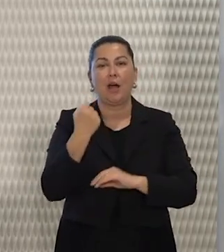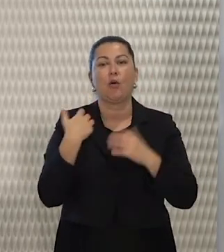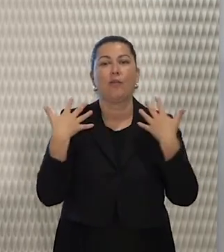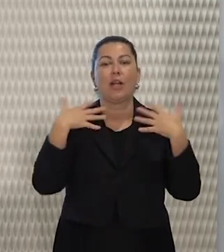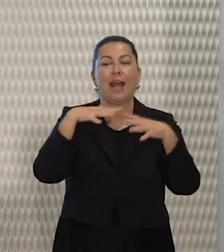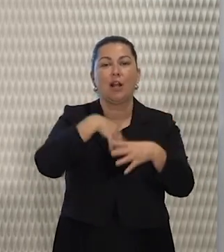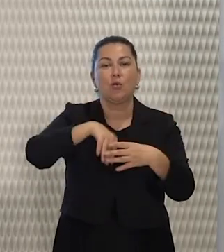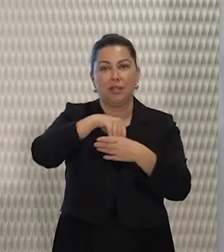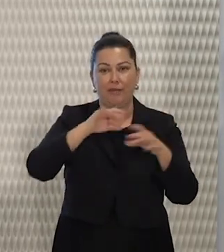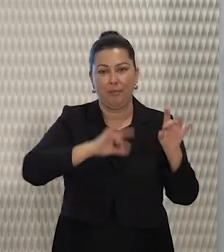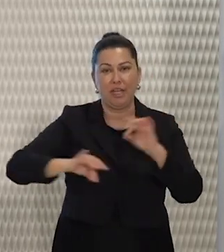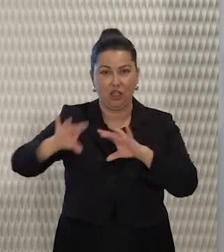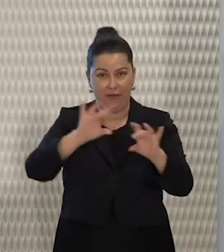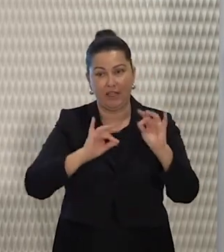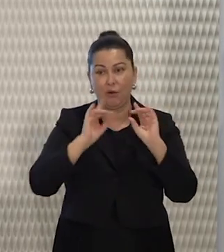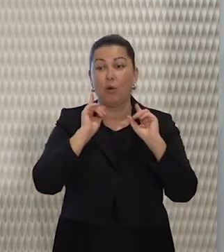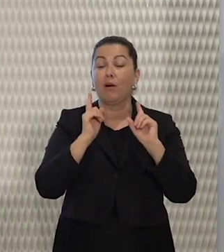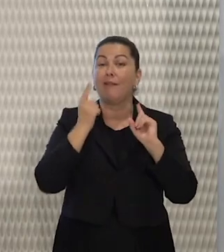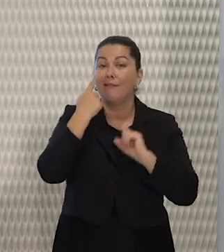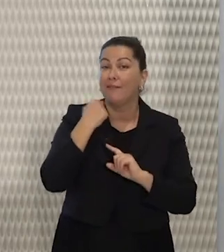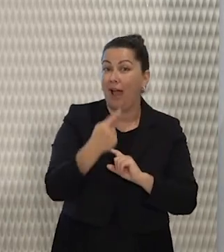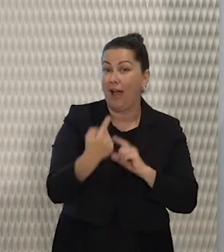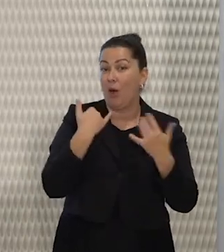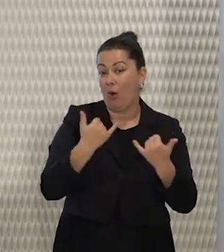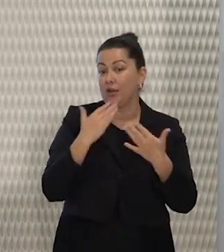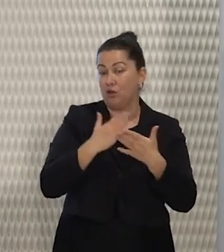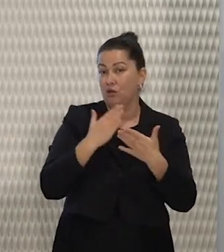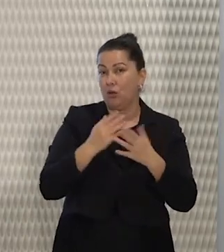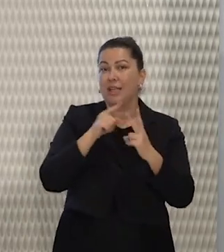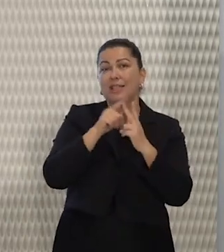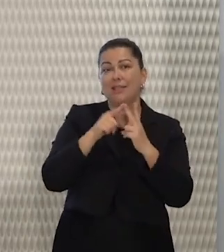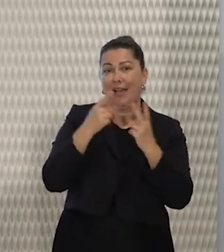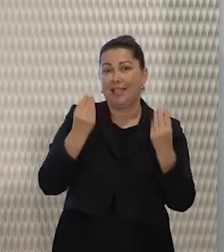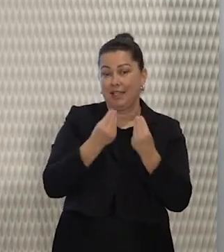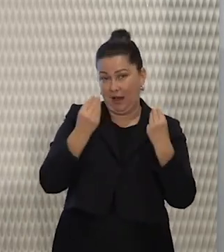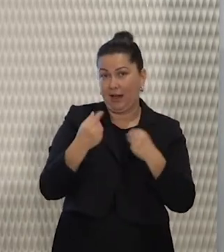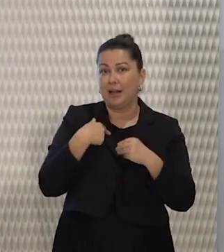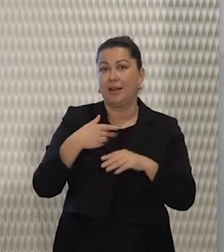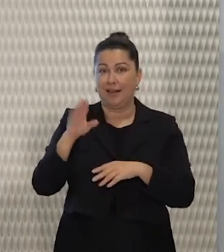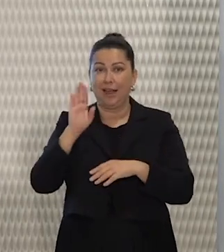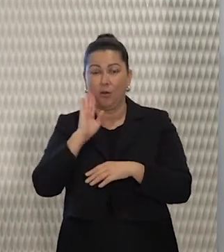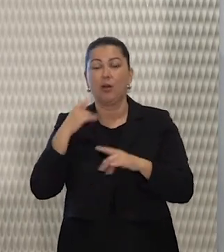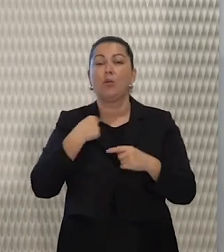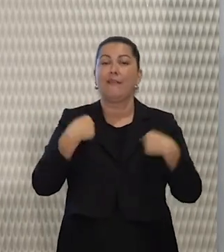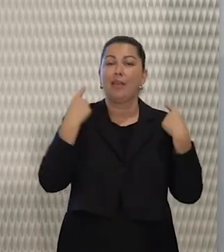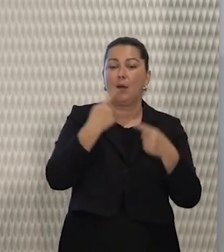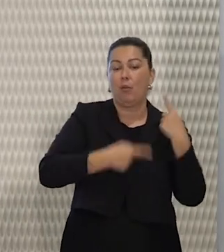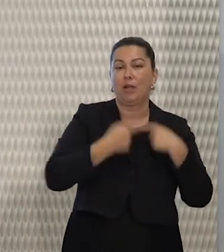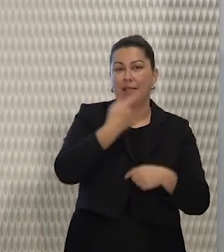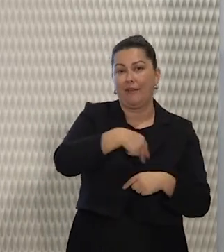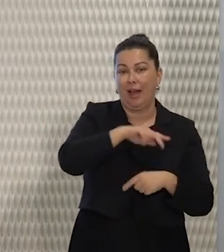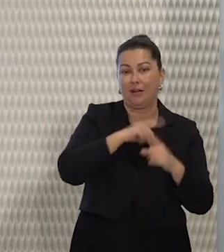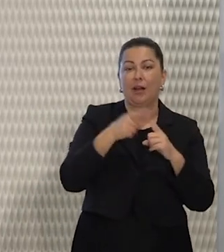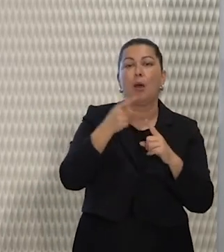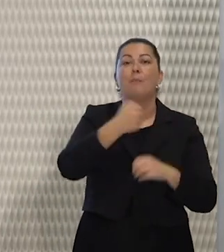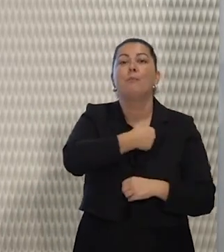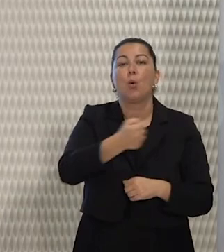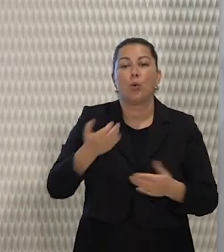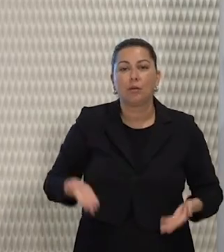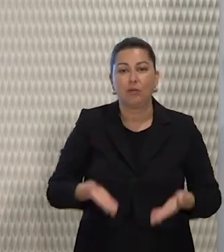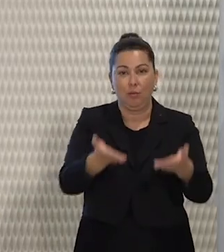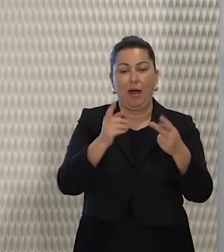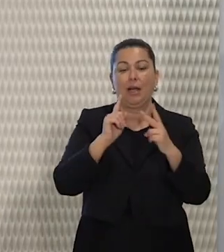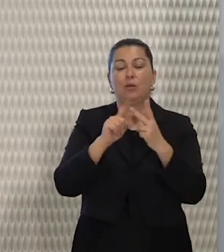Beschäftigung, weil, und das ist heute schon ein paar Mal gefallen, es geht um zwei Dinge und das sind wir in der Politik in der Verantwortung. Mut zu machen